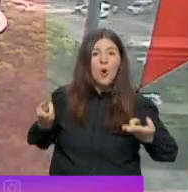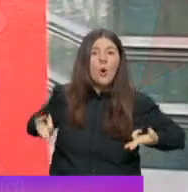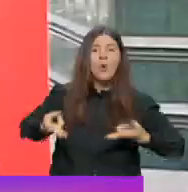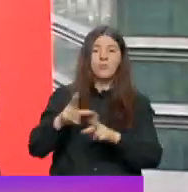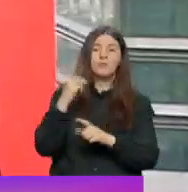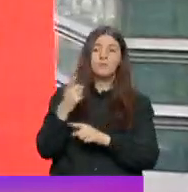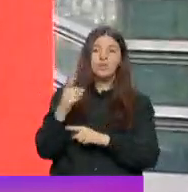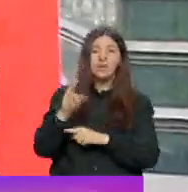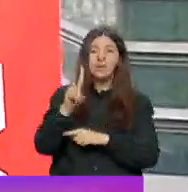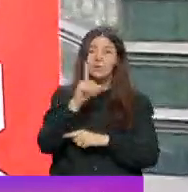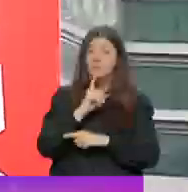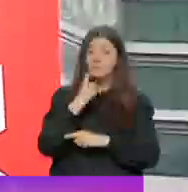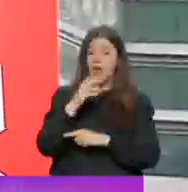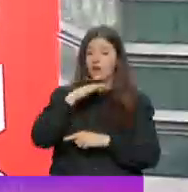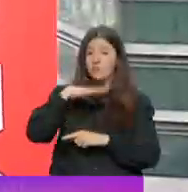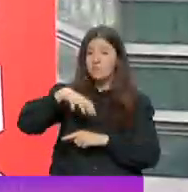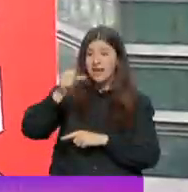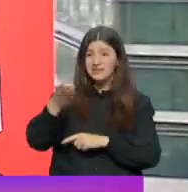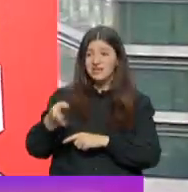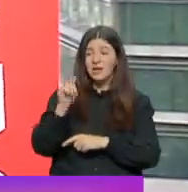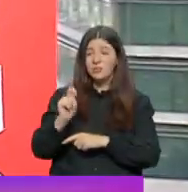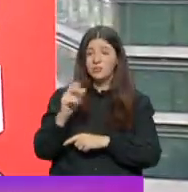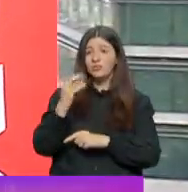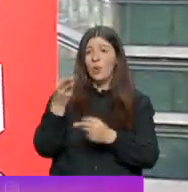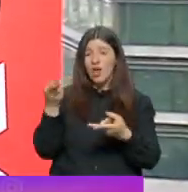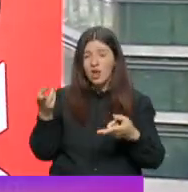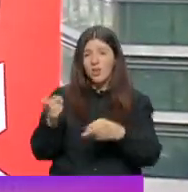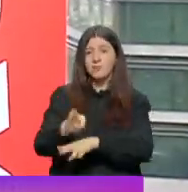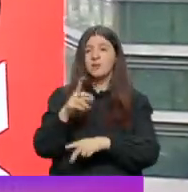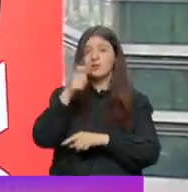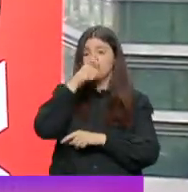tanesi 21. yüzyılda Avrupa'nın göbeğinde gerçekleşmiş bir katliam.